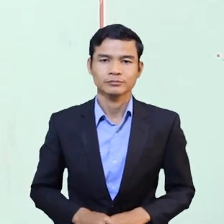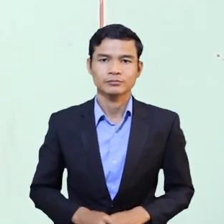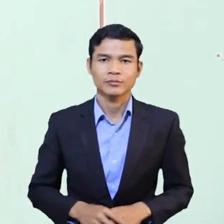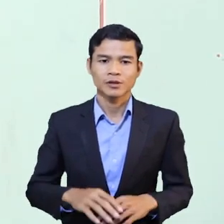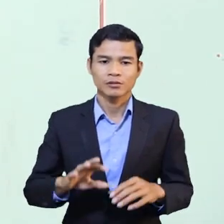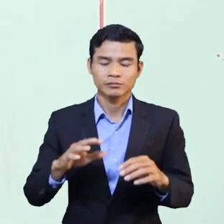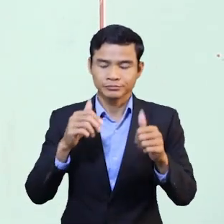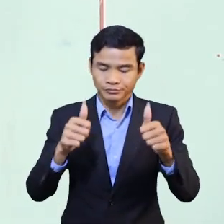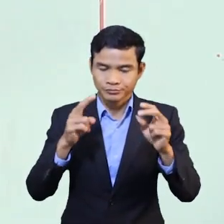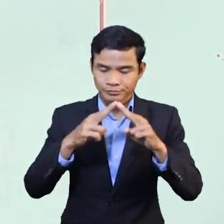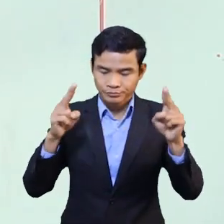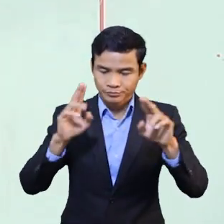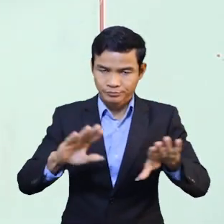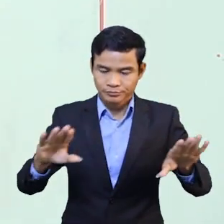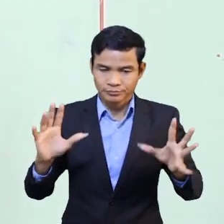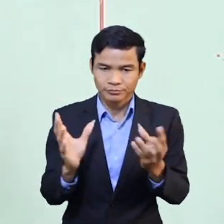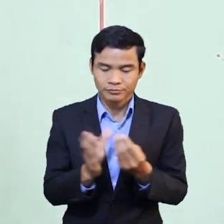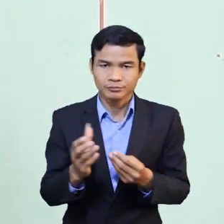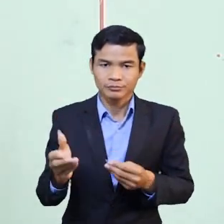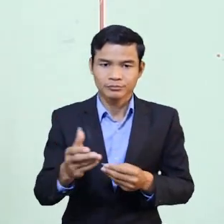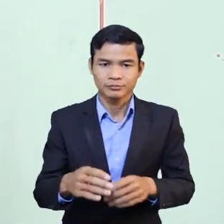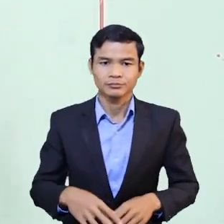chà lọ nà con